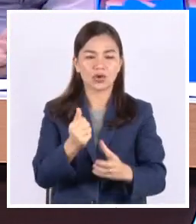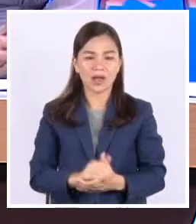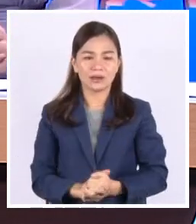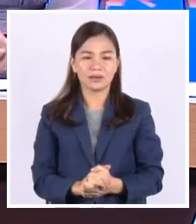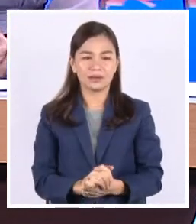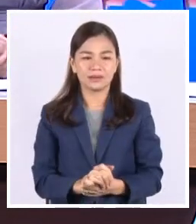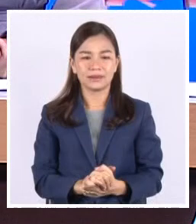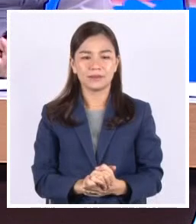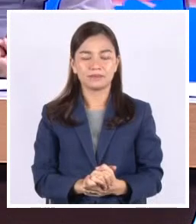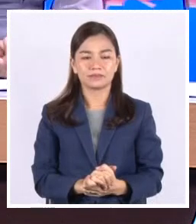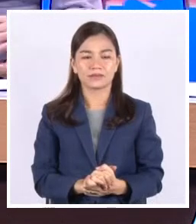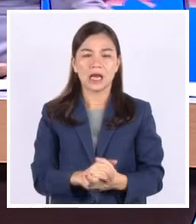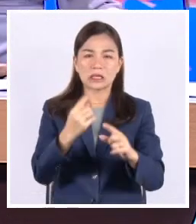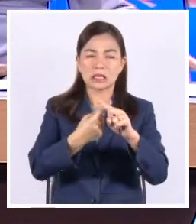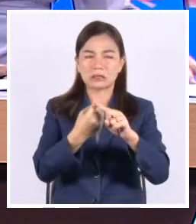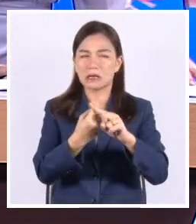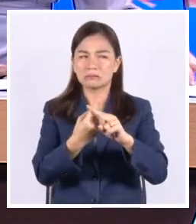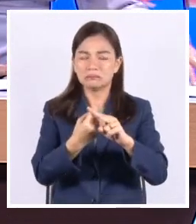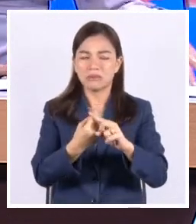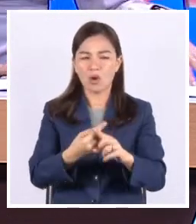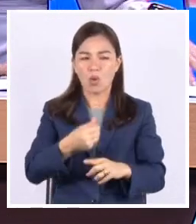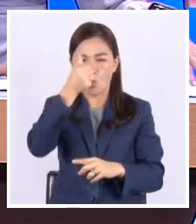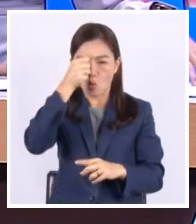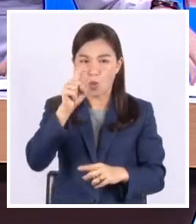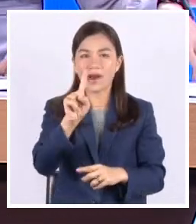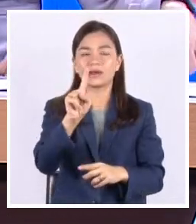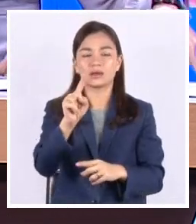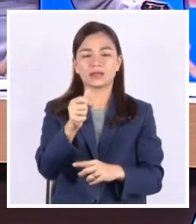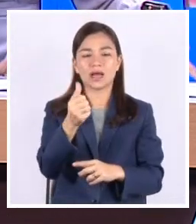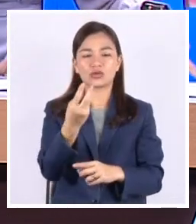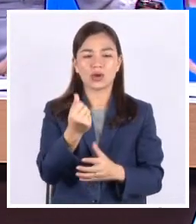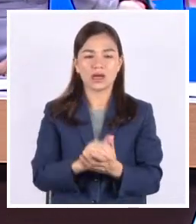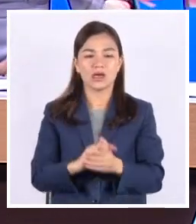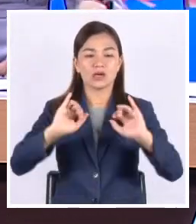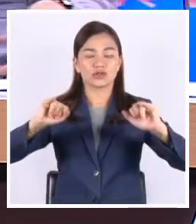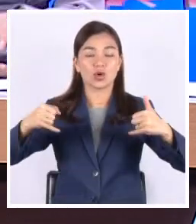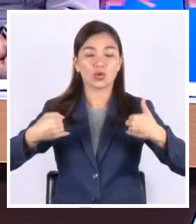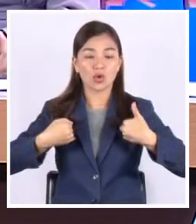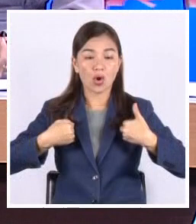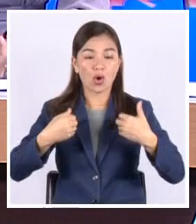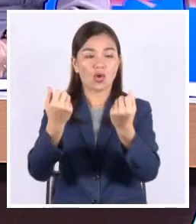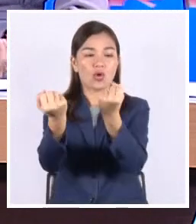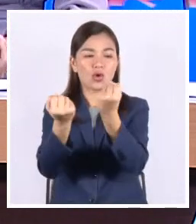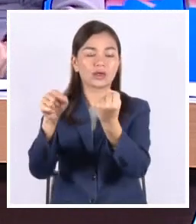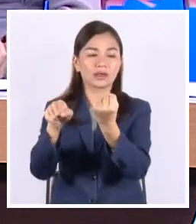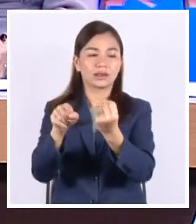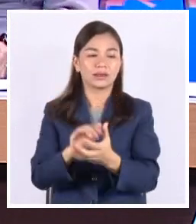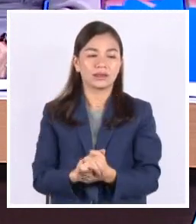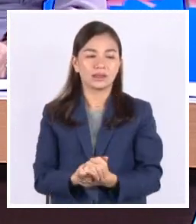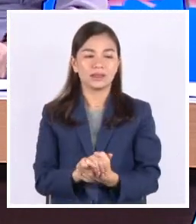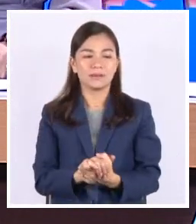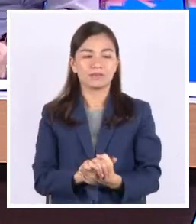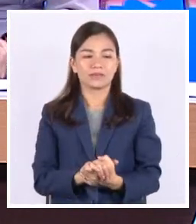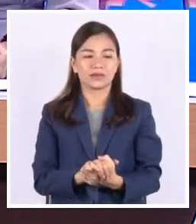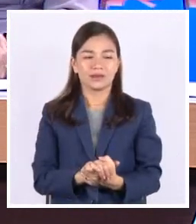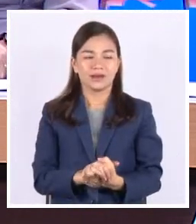เดือน แต่เขาเป็นเจ้าของบริษัทเวิลด์ปั๊มประเทศไทยจำกัดเจ้าของรถนะคะเจ้าของรถ อยู่ไรได้เราก็ซาลิงกันต่อนะพ่อเน